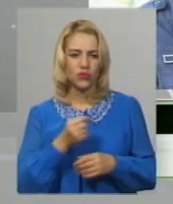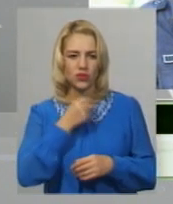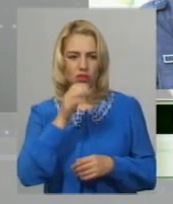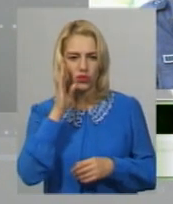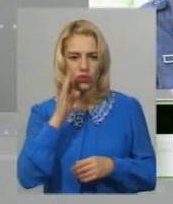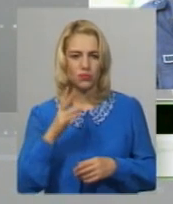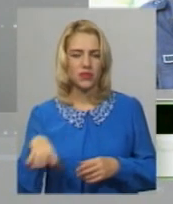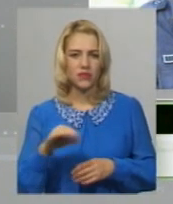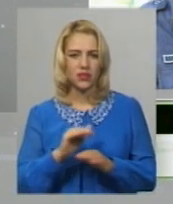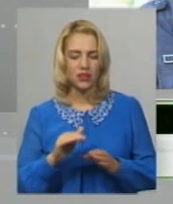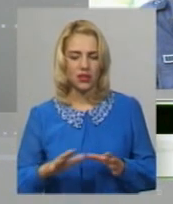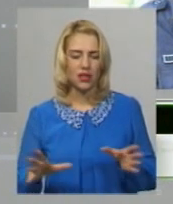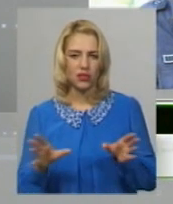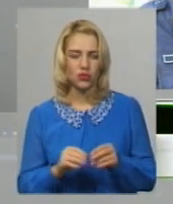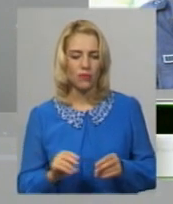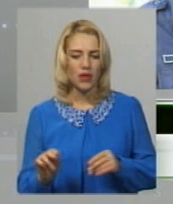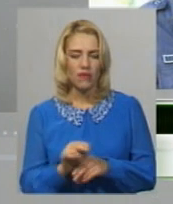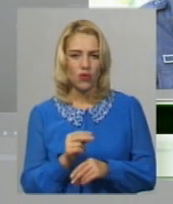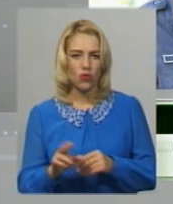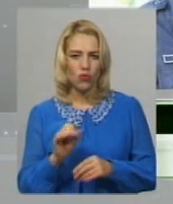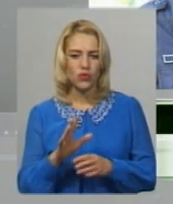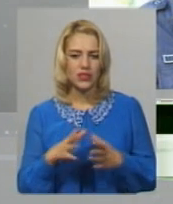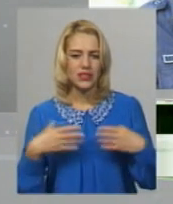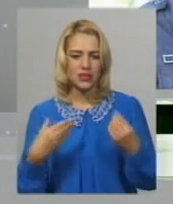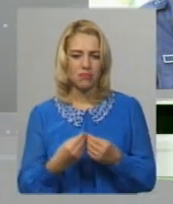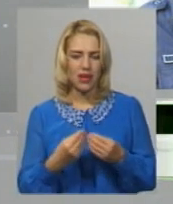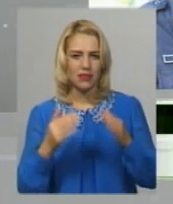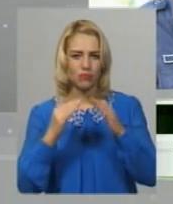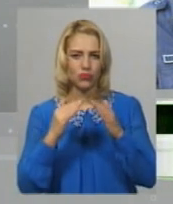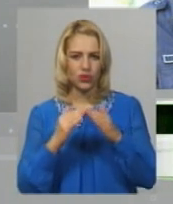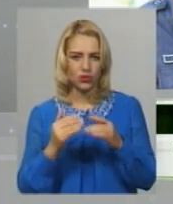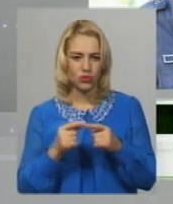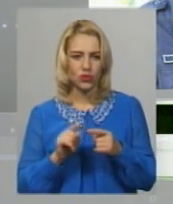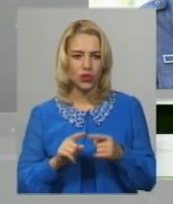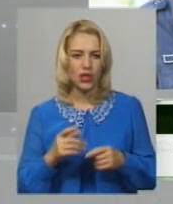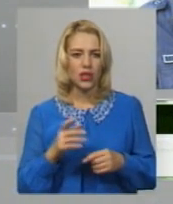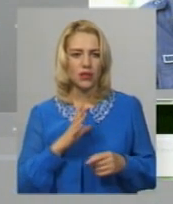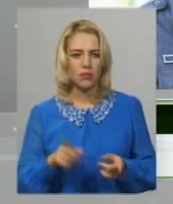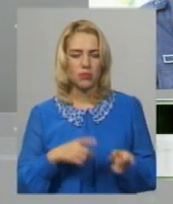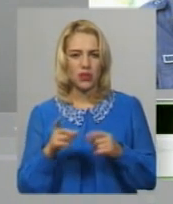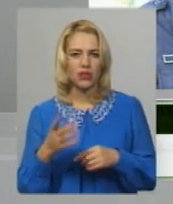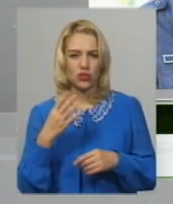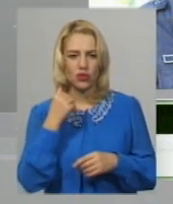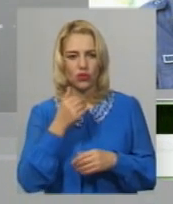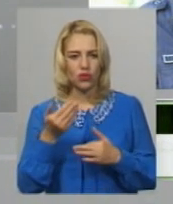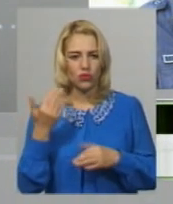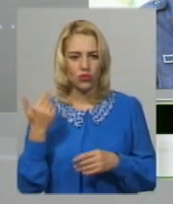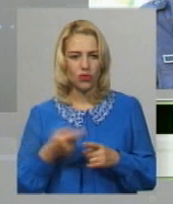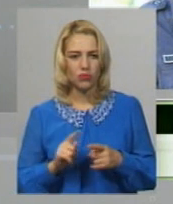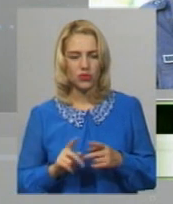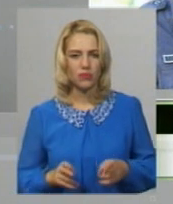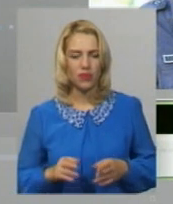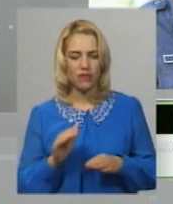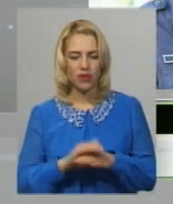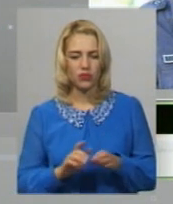будинку сімейного типу, який переїхав на територію Хмельницької області 4 роки тому. Наразі за даним фактом відкрите